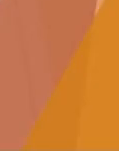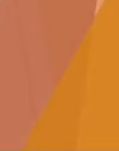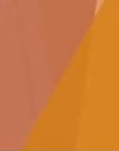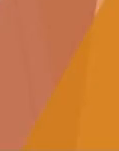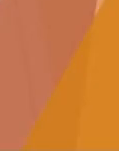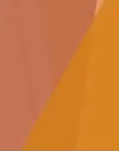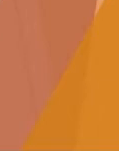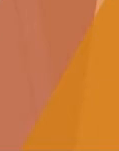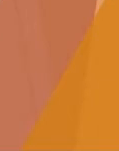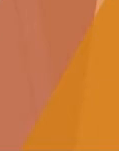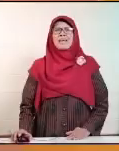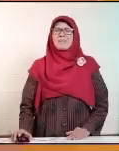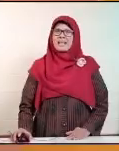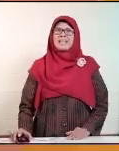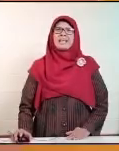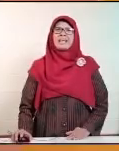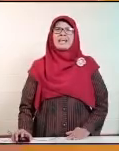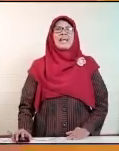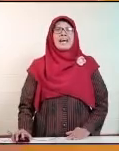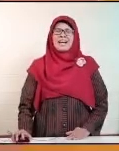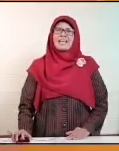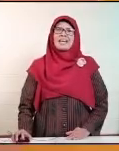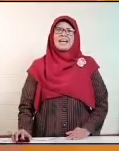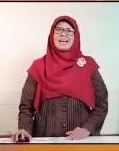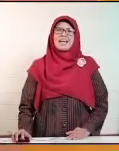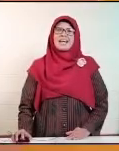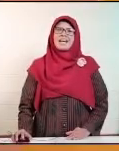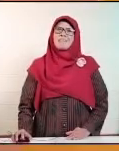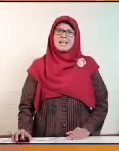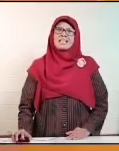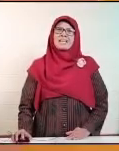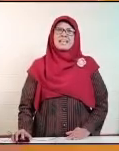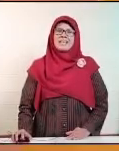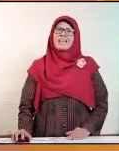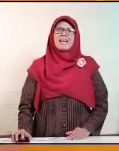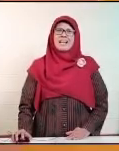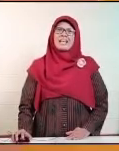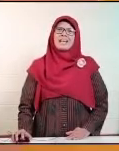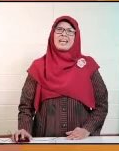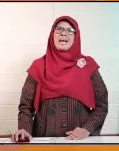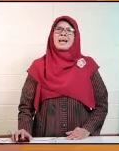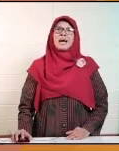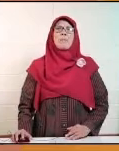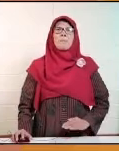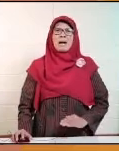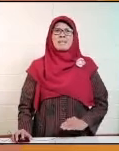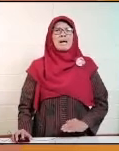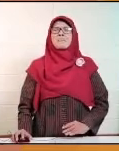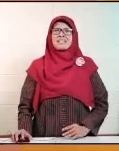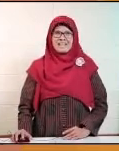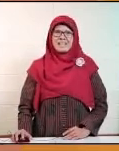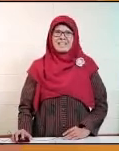Ibu pilih materi ini karena pada saat ini kalian ada